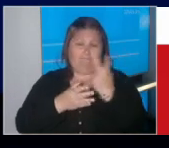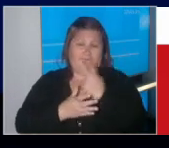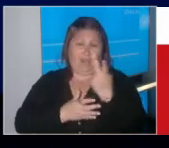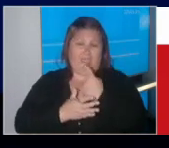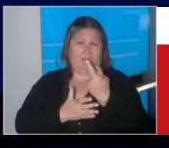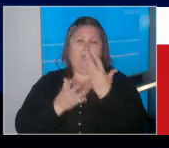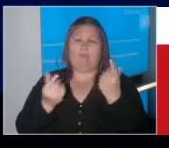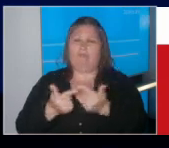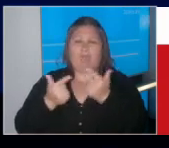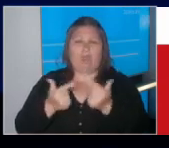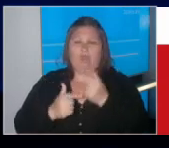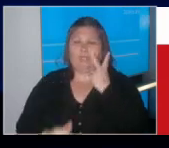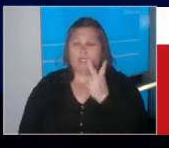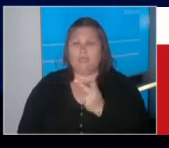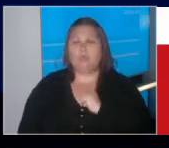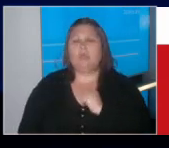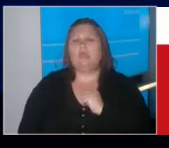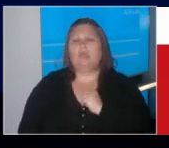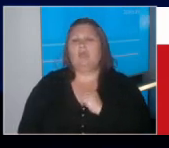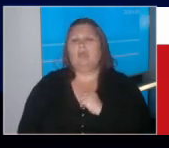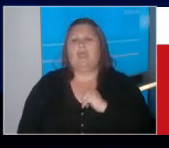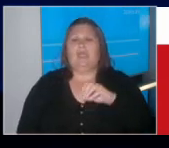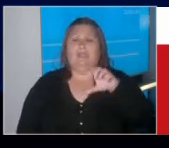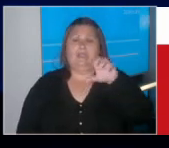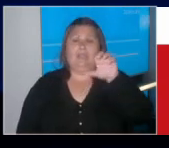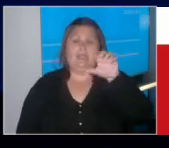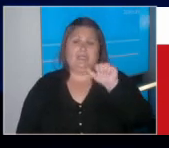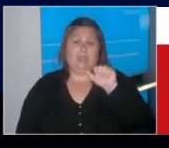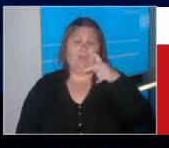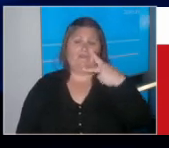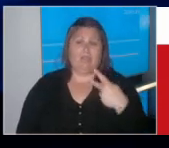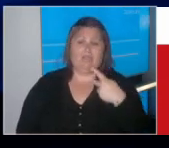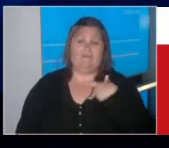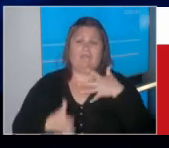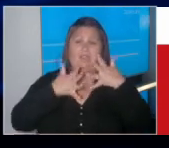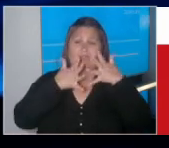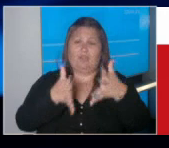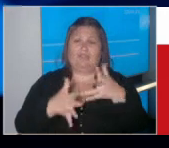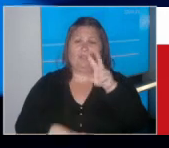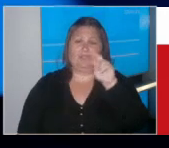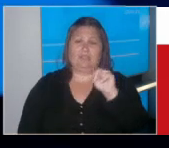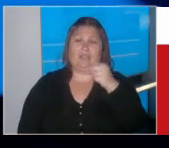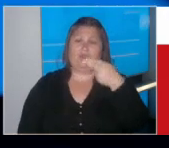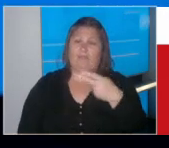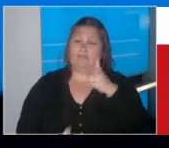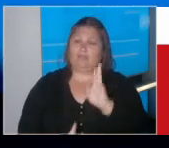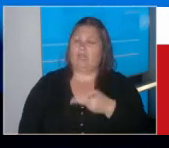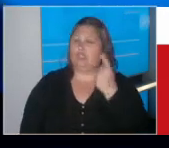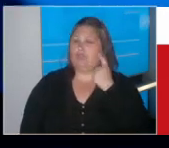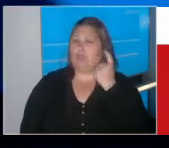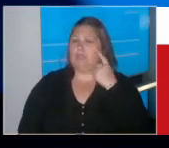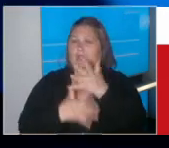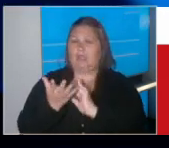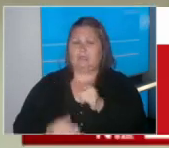מאוד מחלוקות. ראינו את איסאווי פריג' שפורש השבוע ותוקף בצורה מאוד חריפה את ניצן הורוביץ. אפשר לשמוע את הקטע